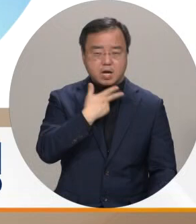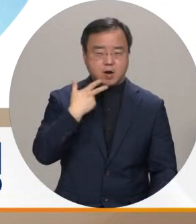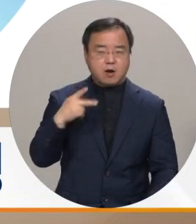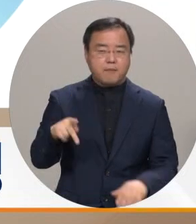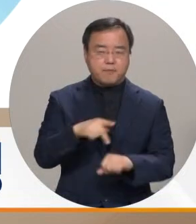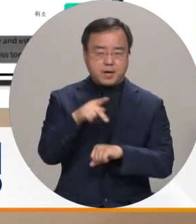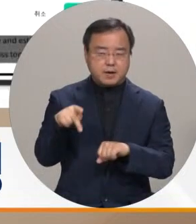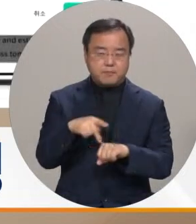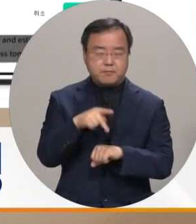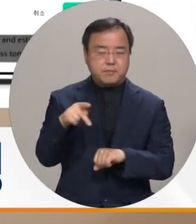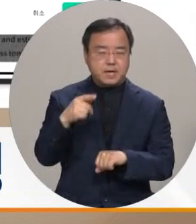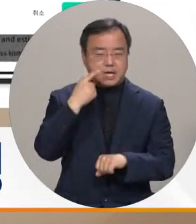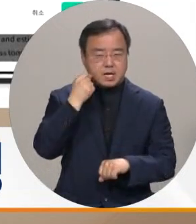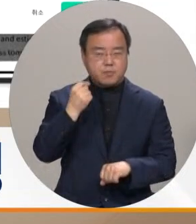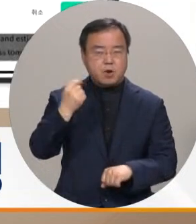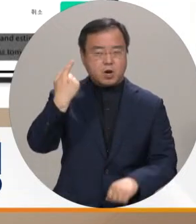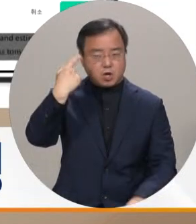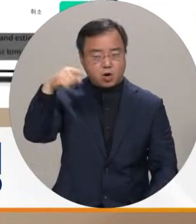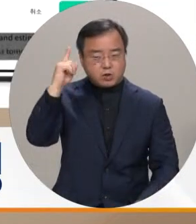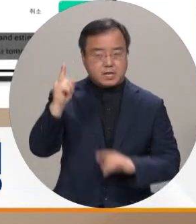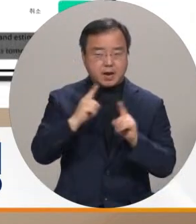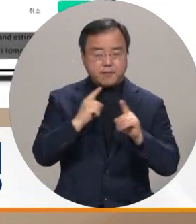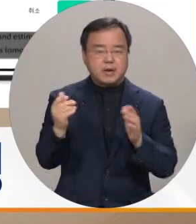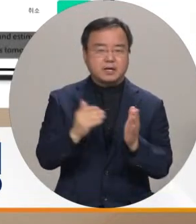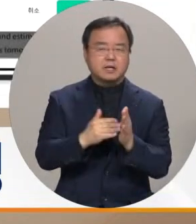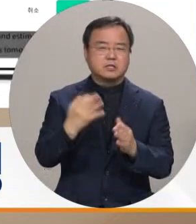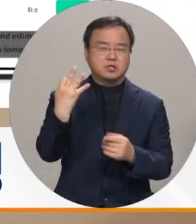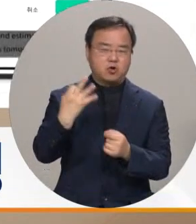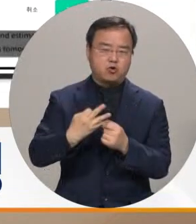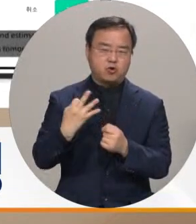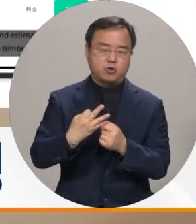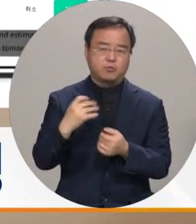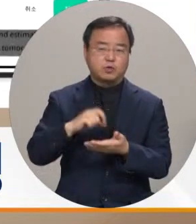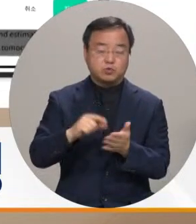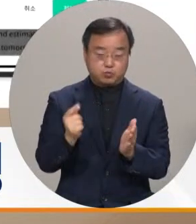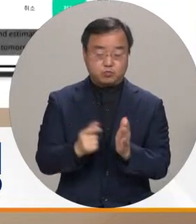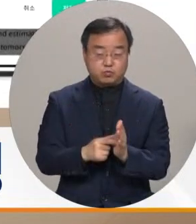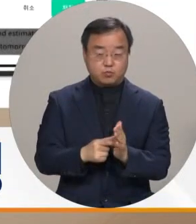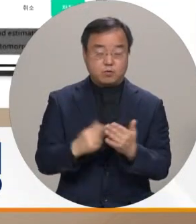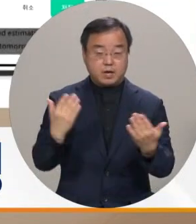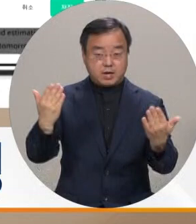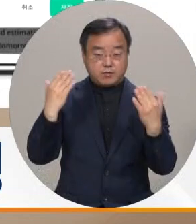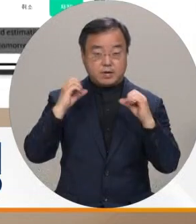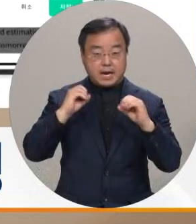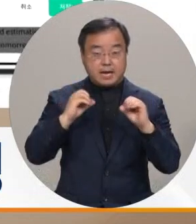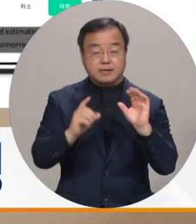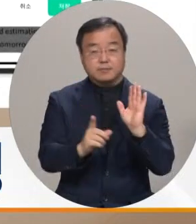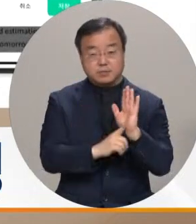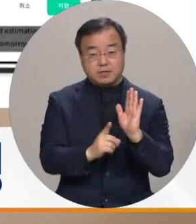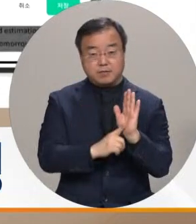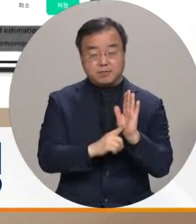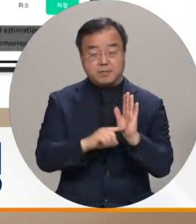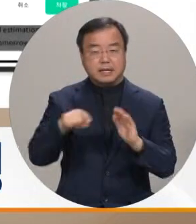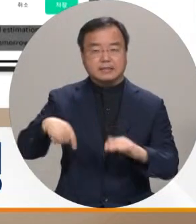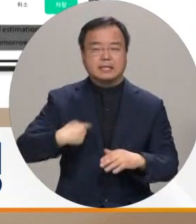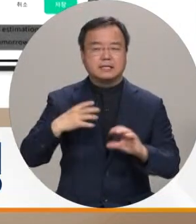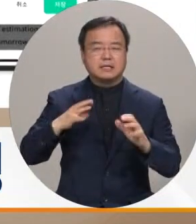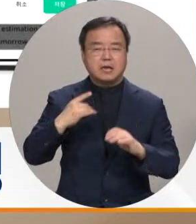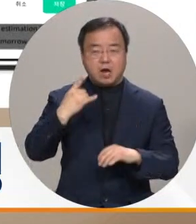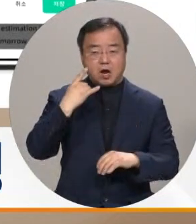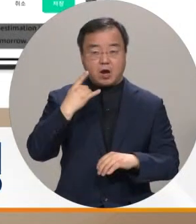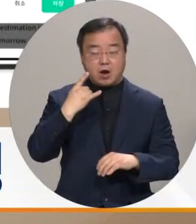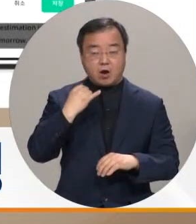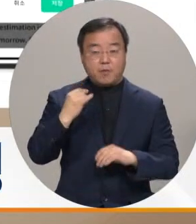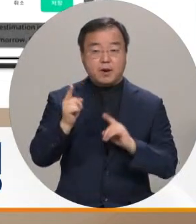일본어 러시아어 등 모두 14개의 언어인데 학교에서 사용하는 알림장 어플을 통해서 모국어 설정을 미리 해 놓으면 교사가 보낸